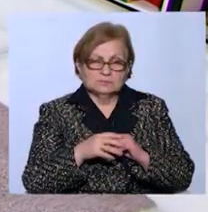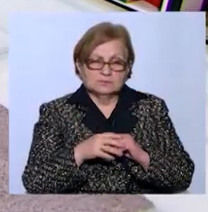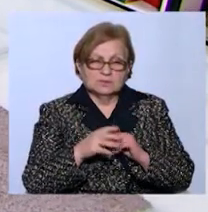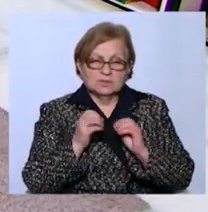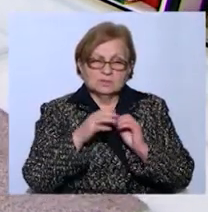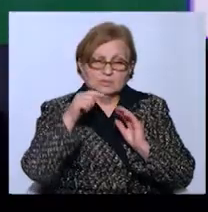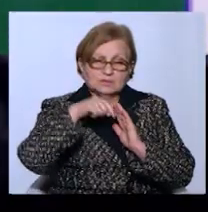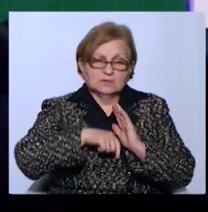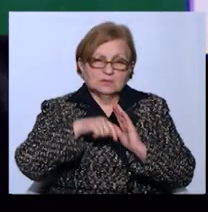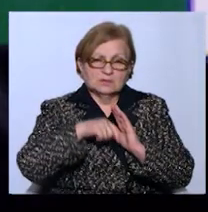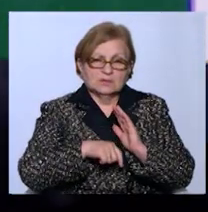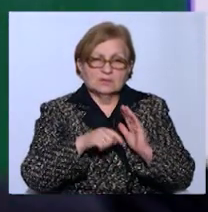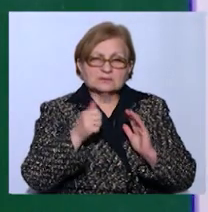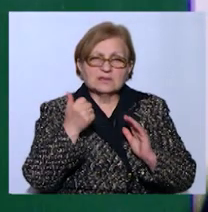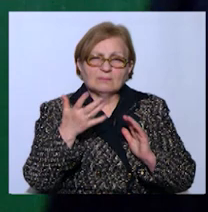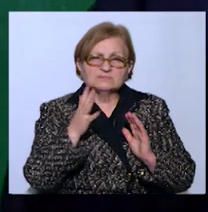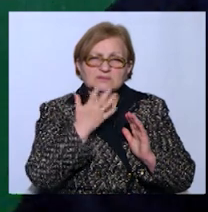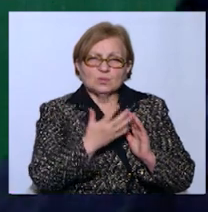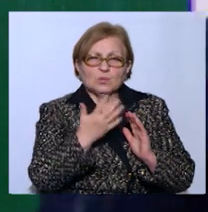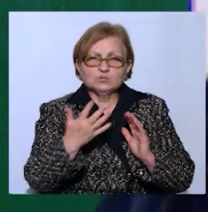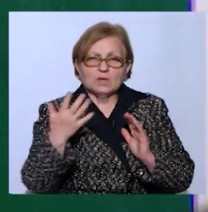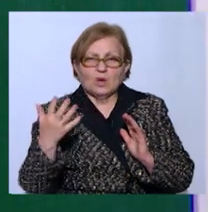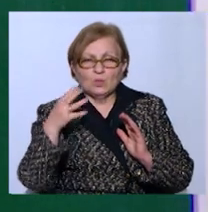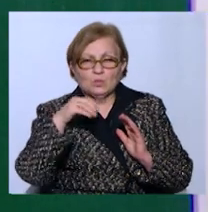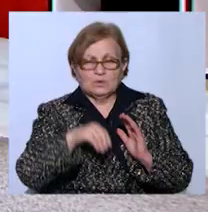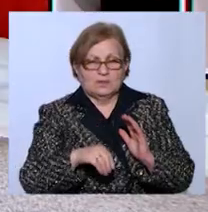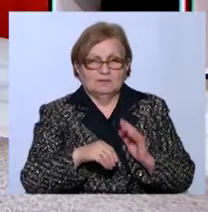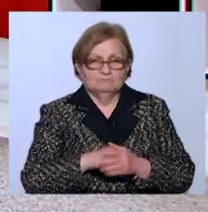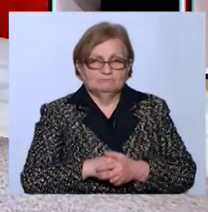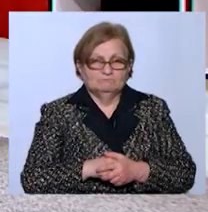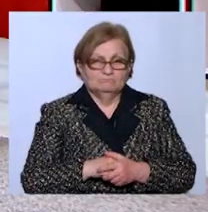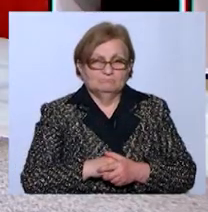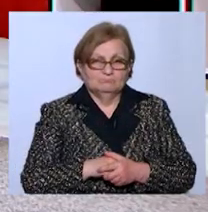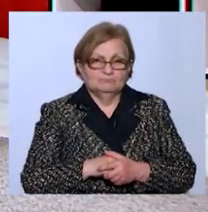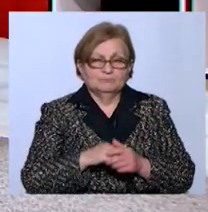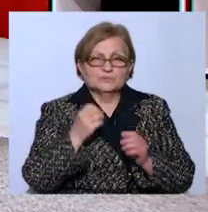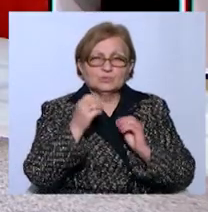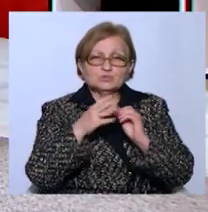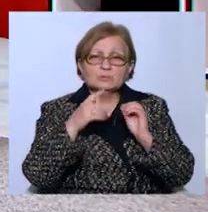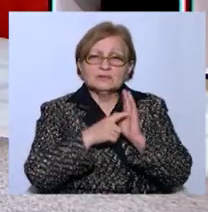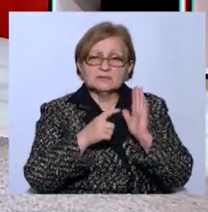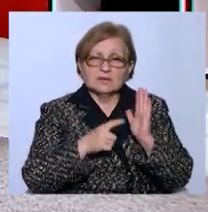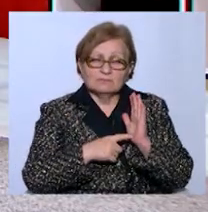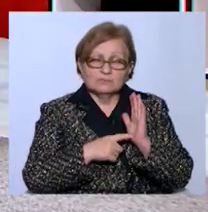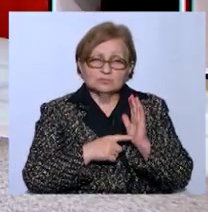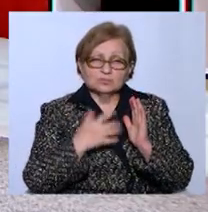15-ში რამდენი ხუთეულია? გესმით? ჩვენ ხო ასე ვაკეთებთ. 15 გავყოთ 5-ზე, ეს არის